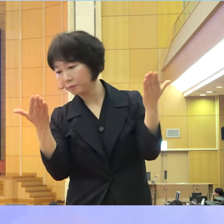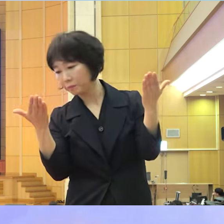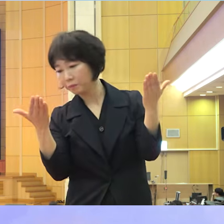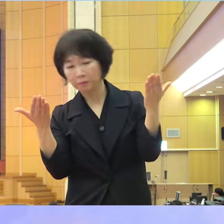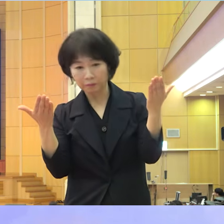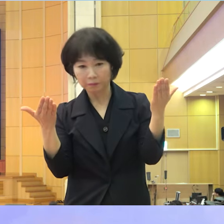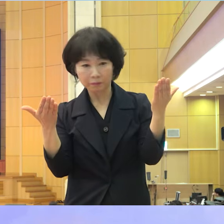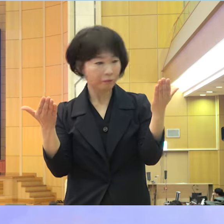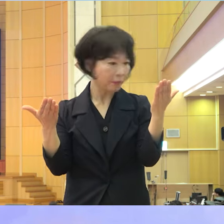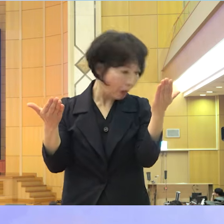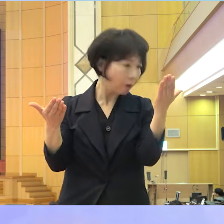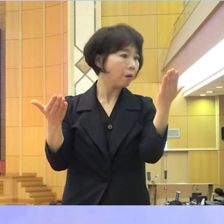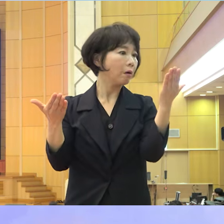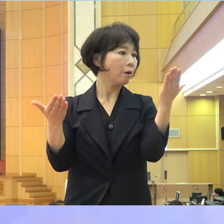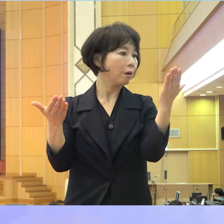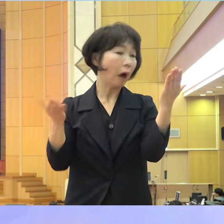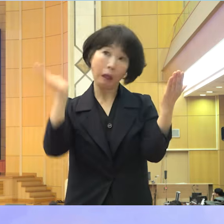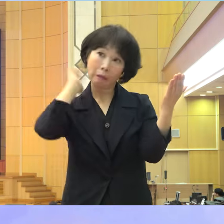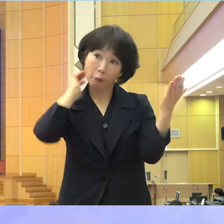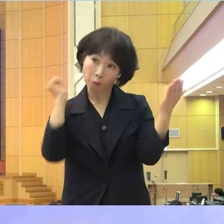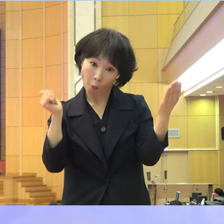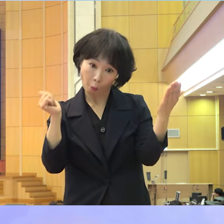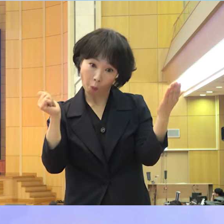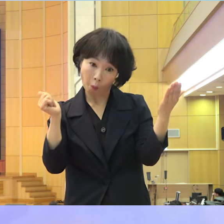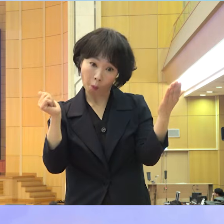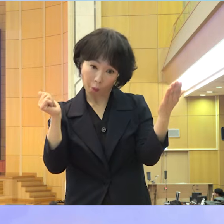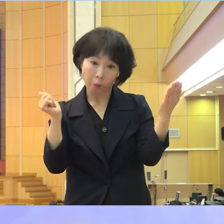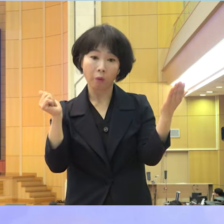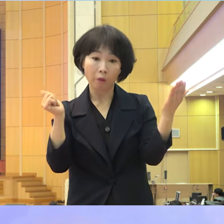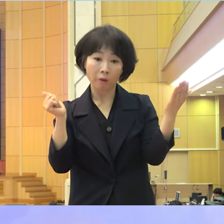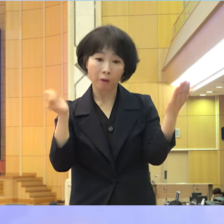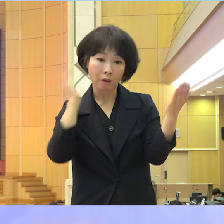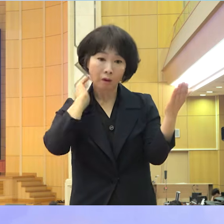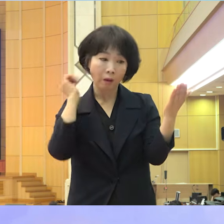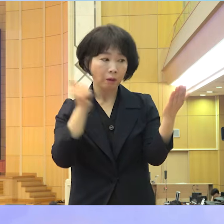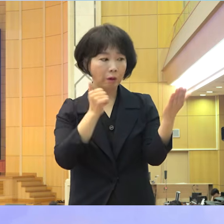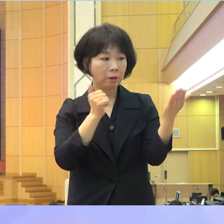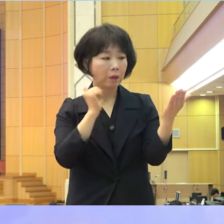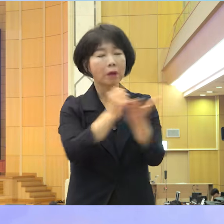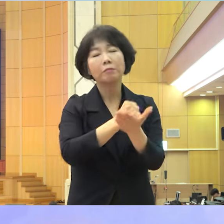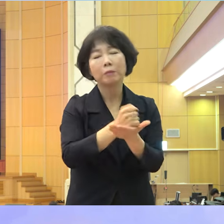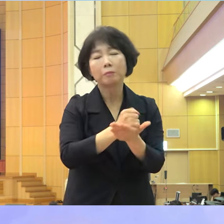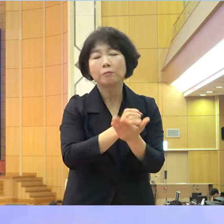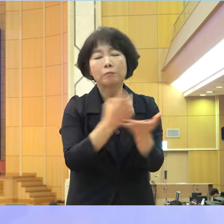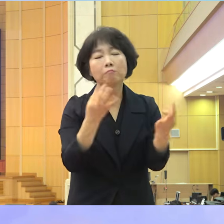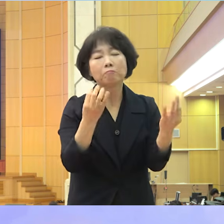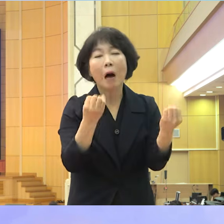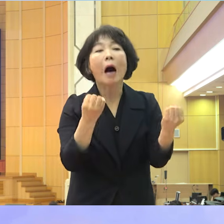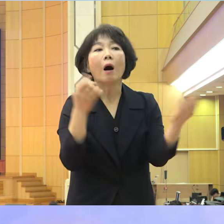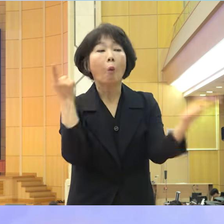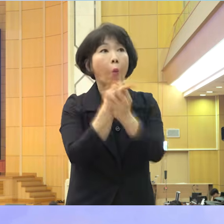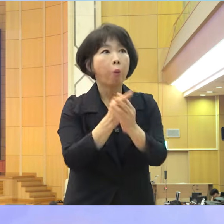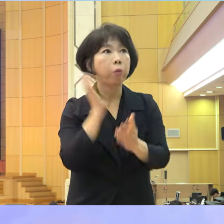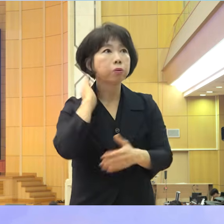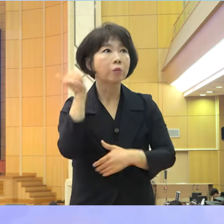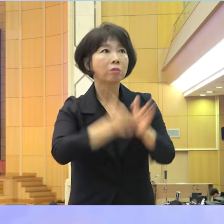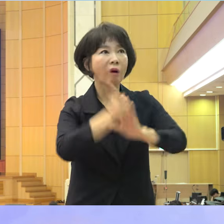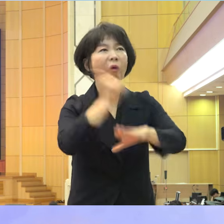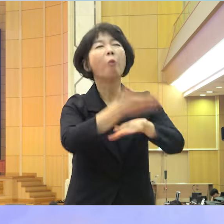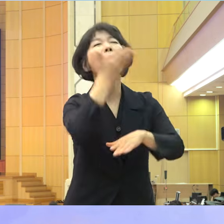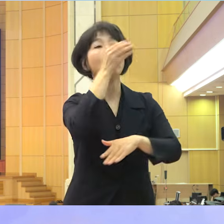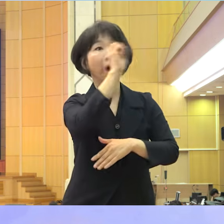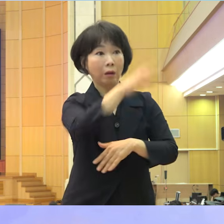딱 하니까, 이건 김영삼 대통령 될 팔자라는 거야, 사주팔자가.